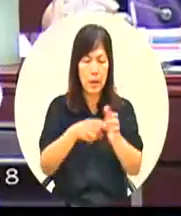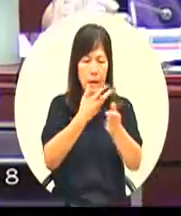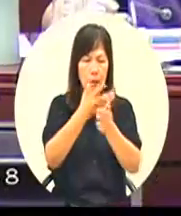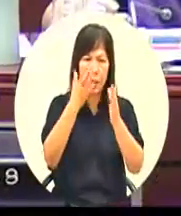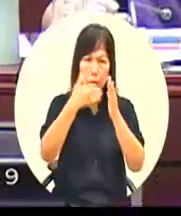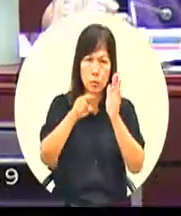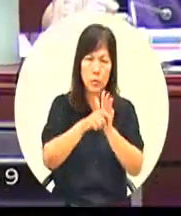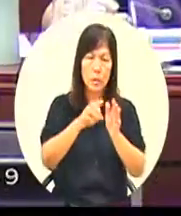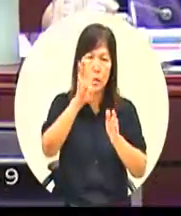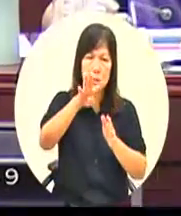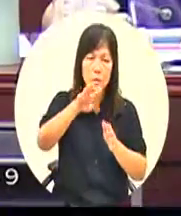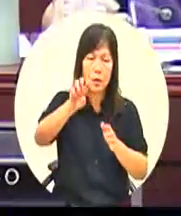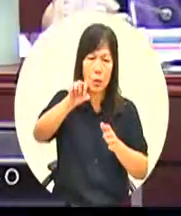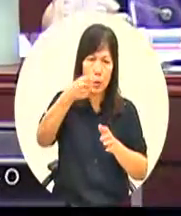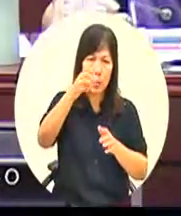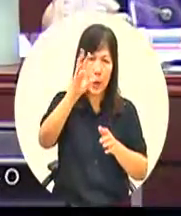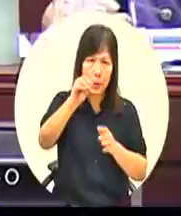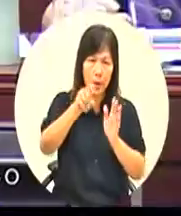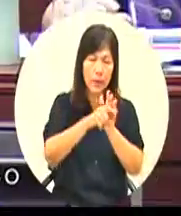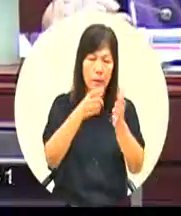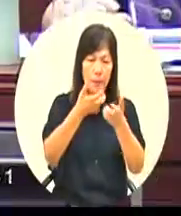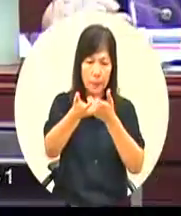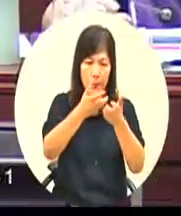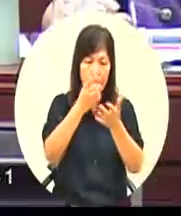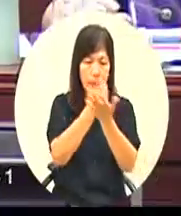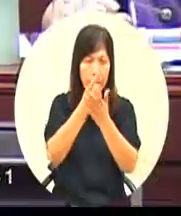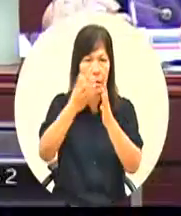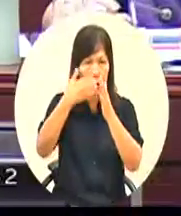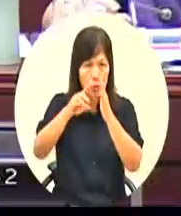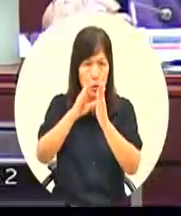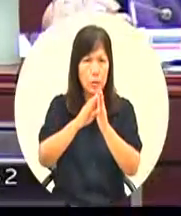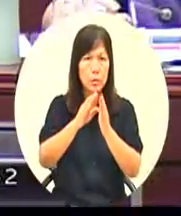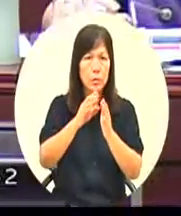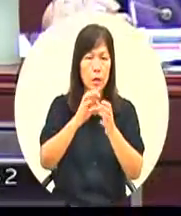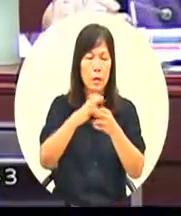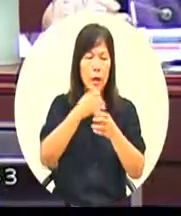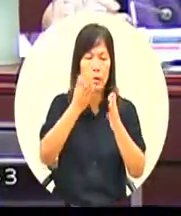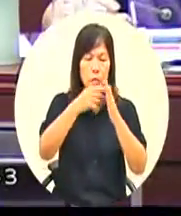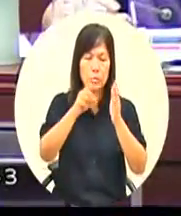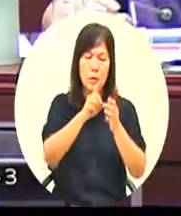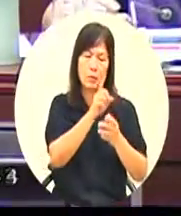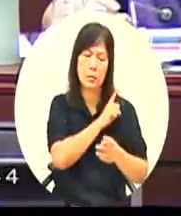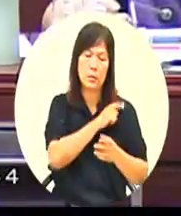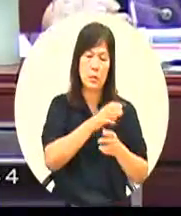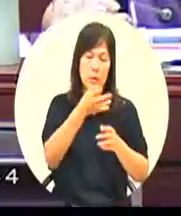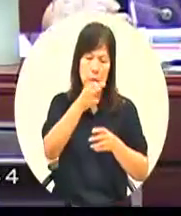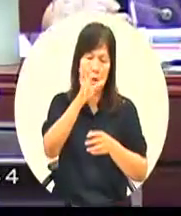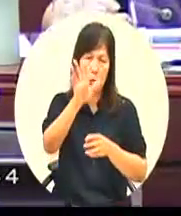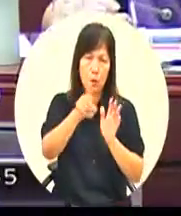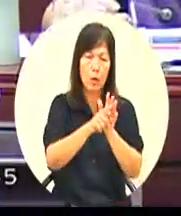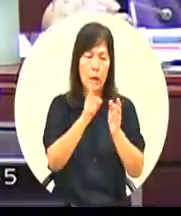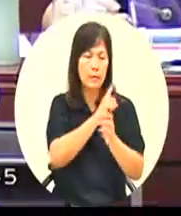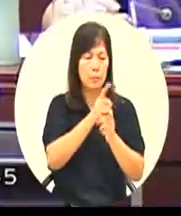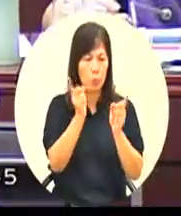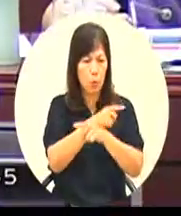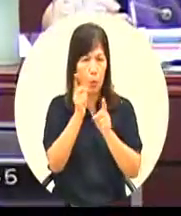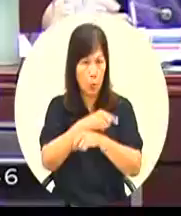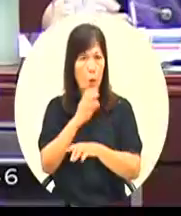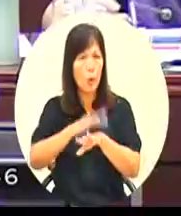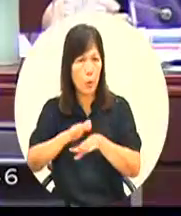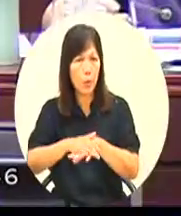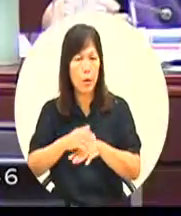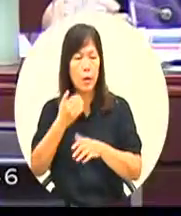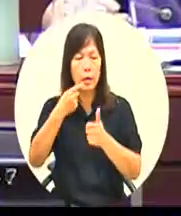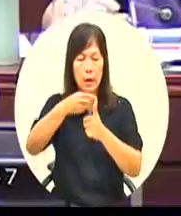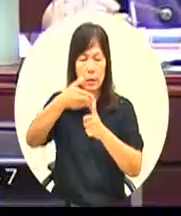大概4500万经费分配给每个学校，那学校有自己的校务发展基金，有时候他们自己会去更换，但是以教育局